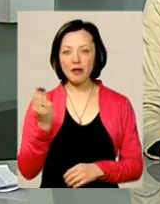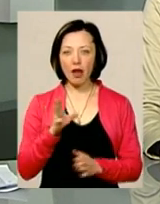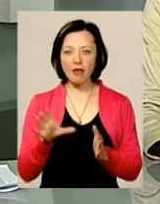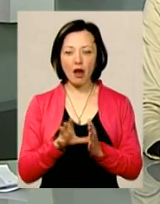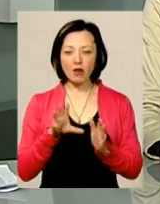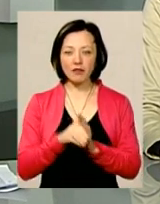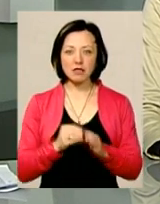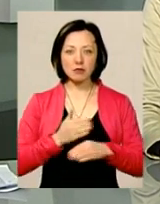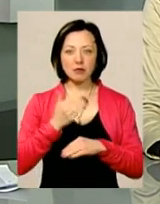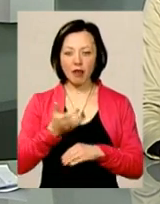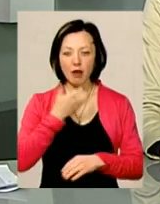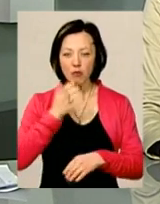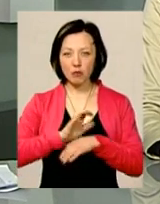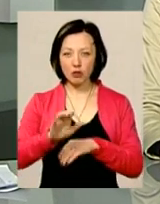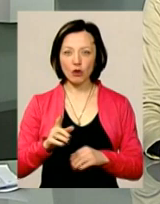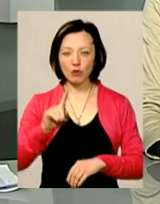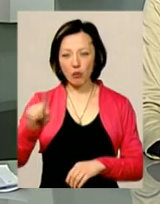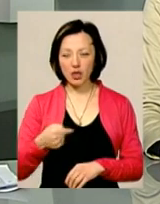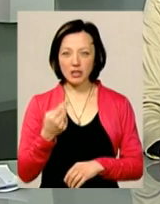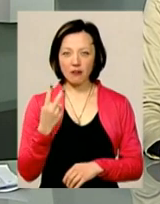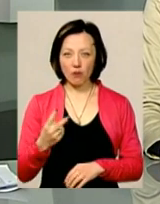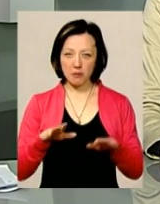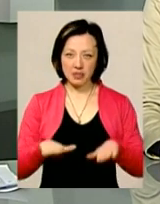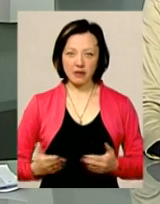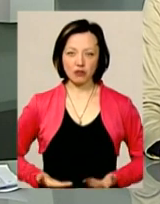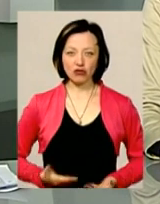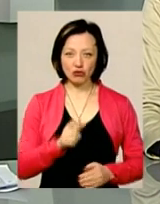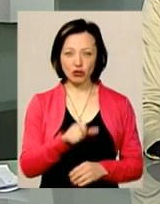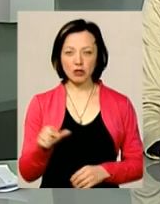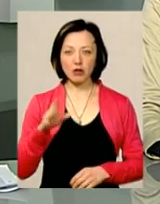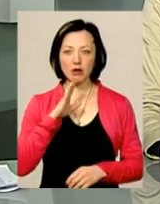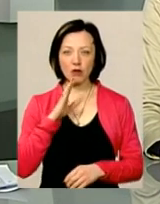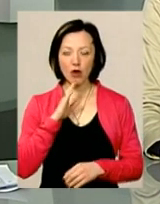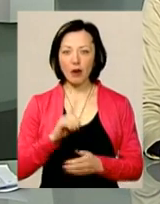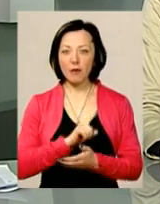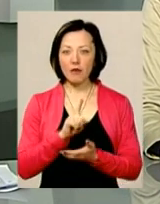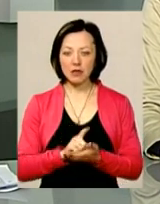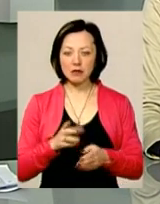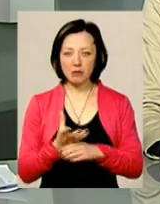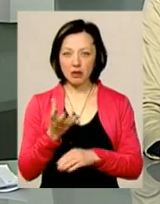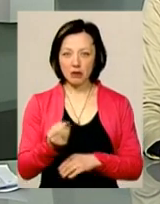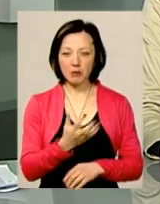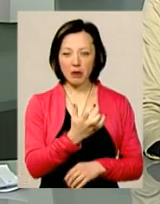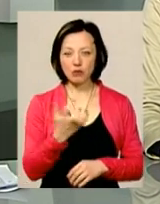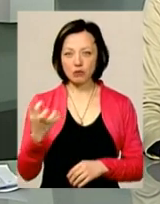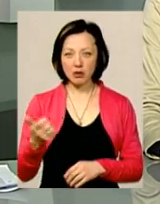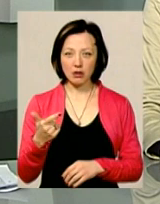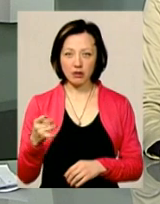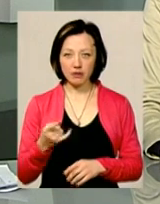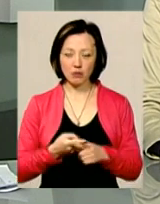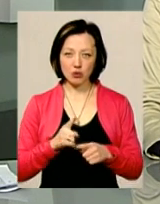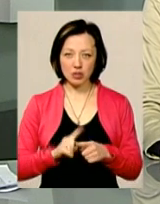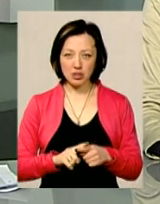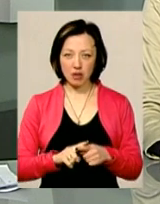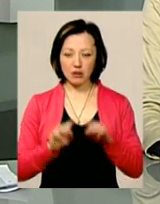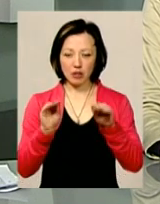несвоєчасне теплопостачання домоглися через суд двоє місцевих жительок. Товариство має сплатити позивачкам по 500 гривень. Про це йдеться